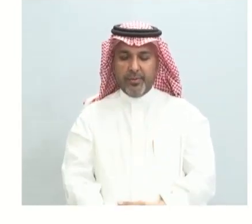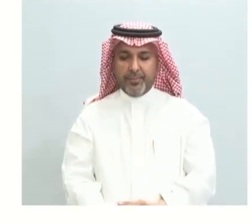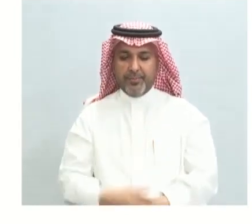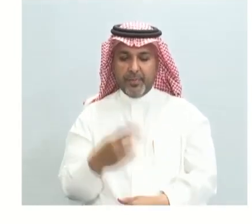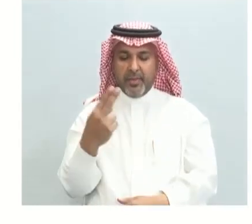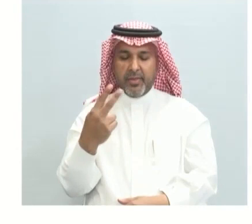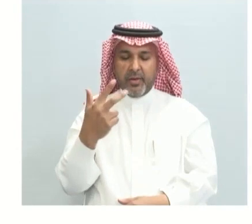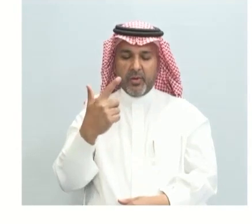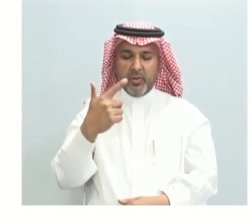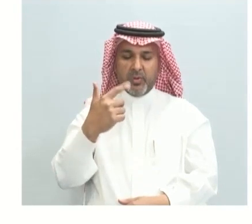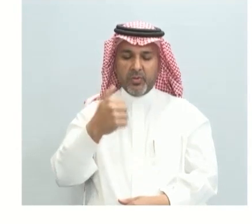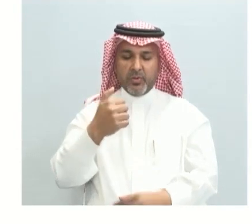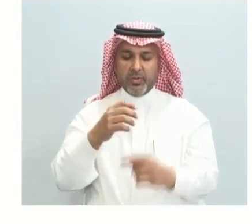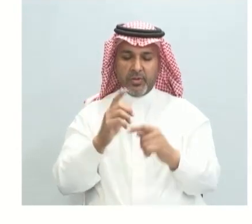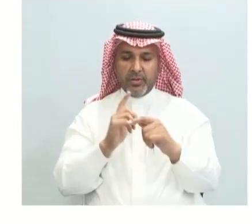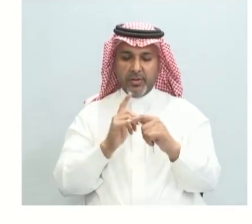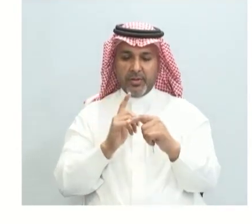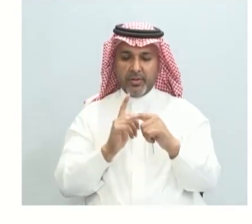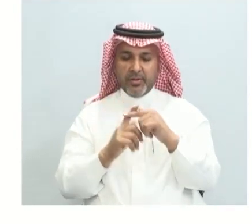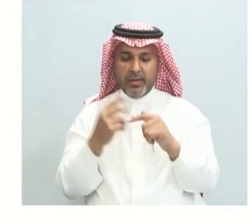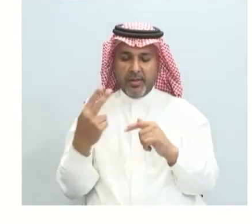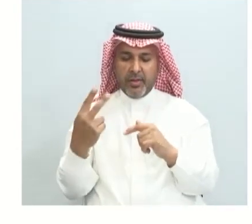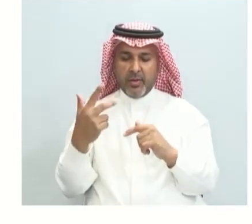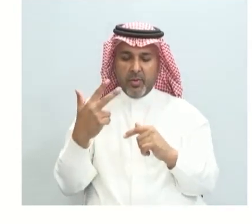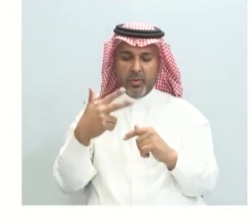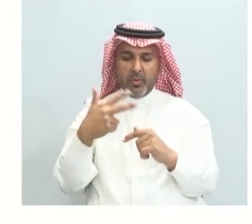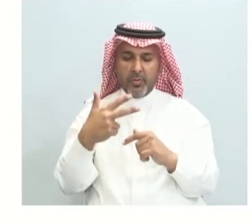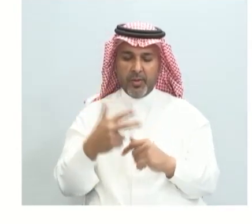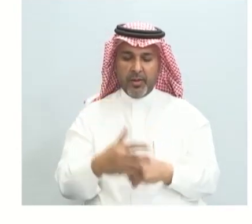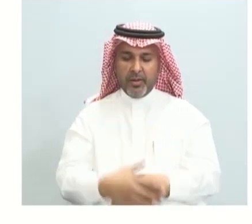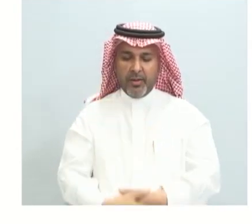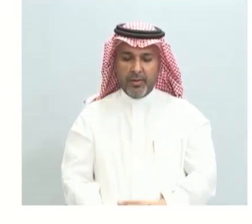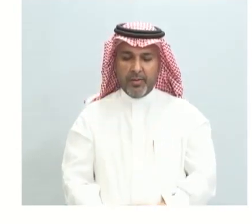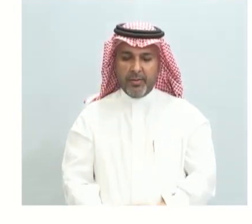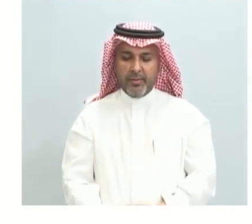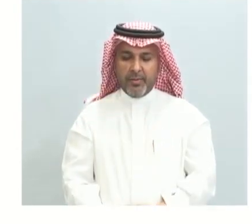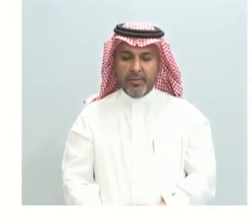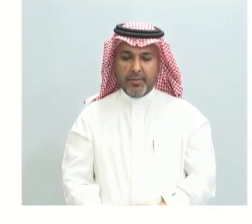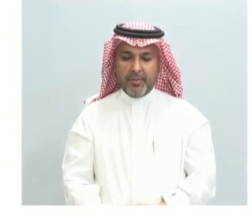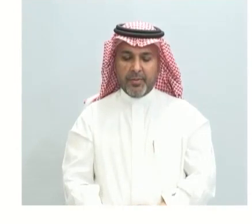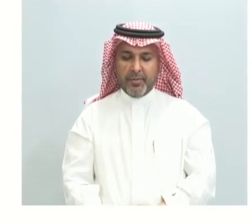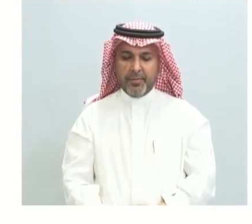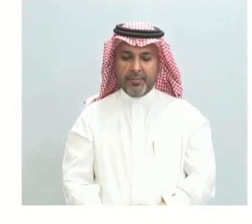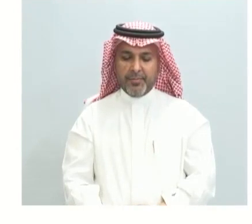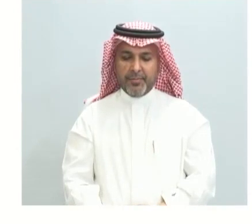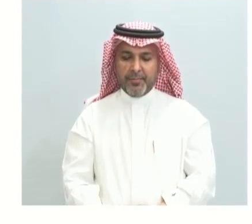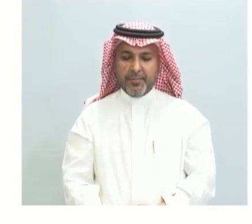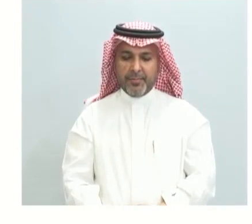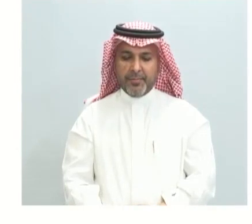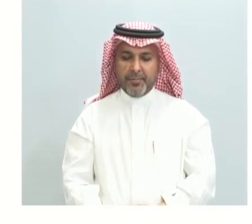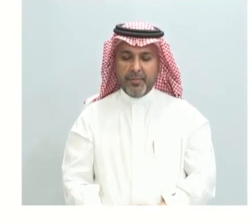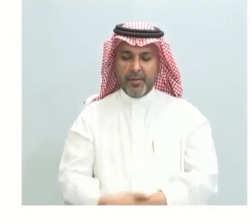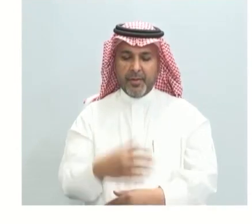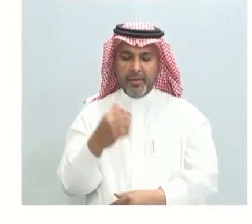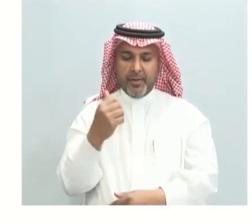و82 طبعا 66 هذه 140 راحت من 180 يبقى 40 واث ث يروحون ايضا